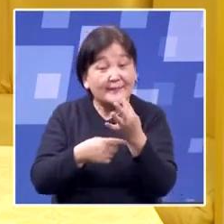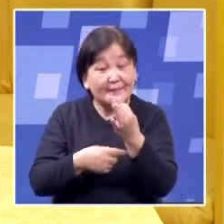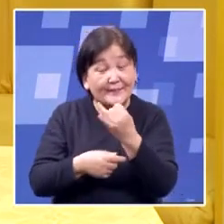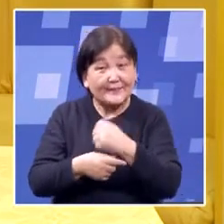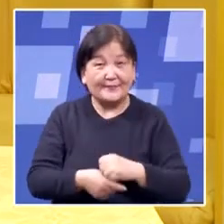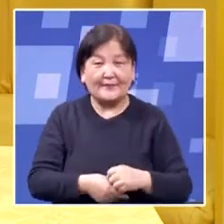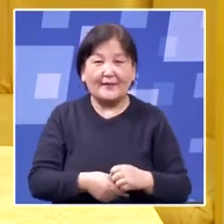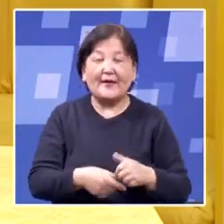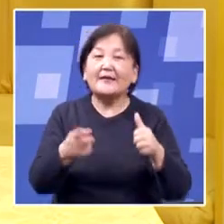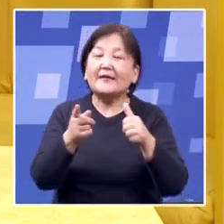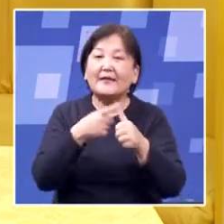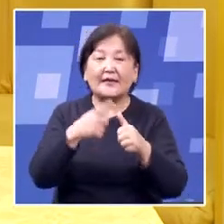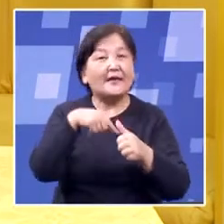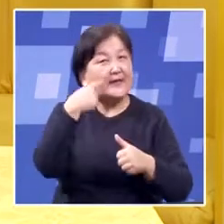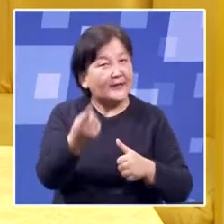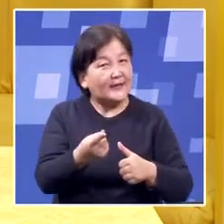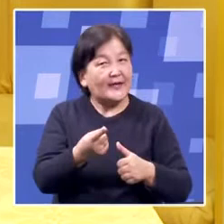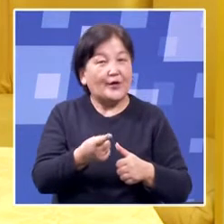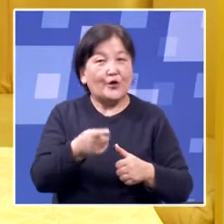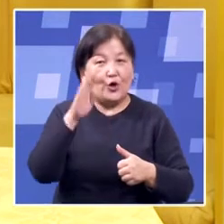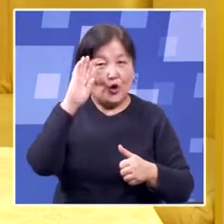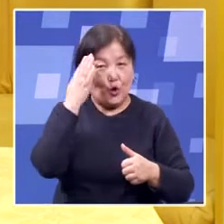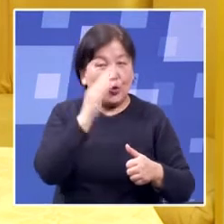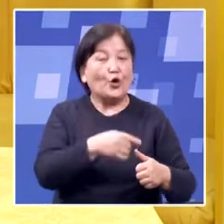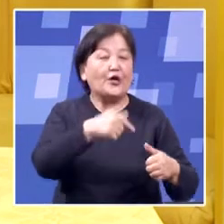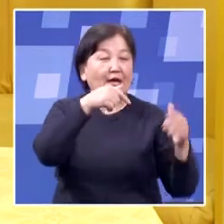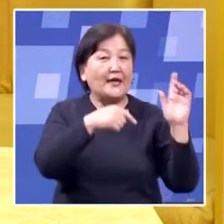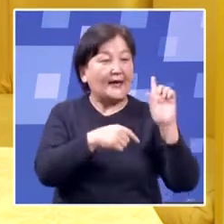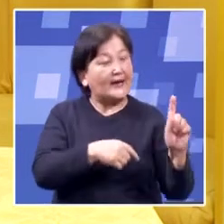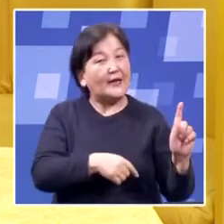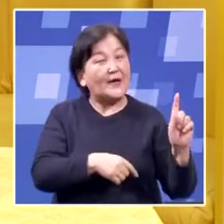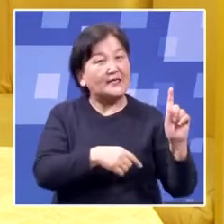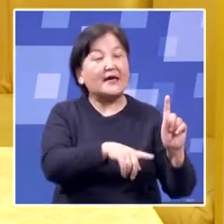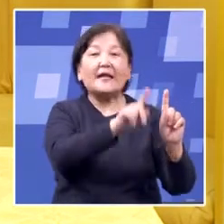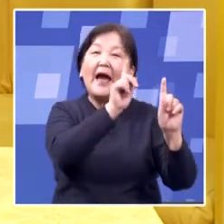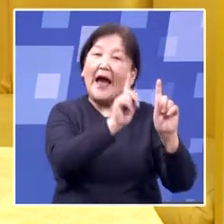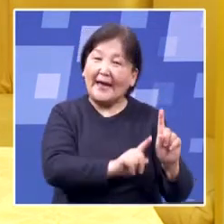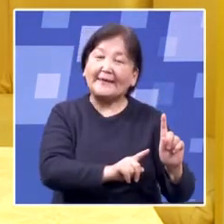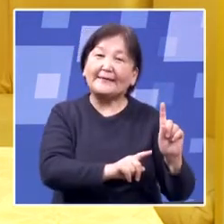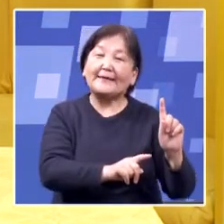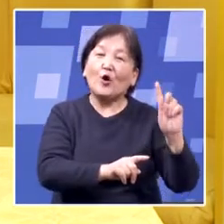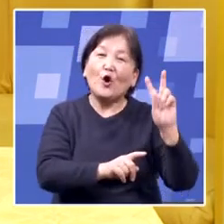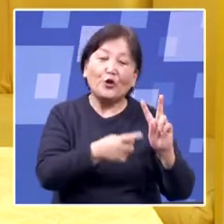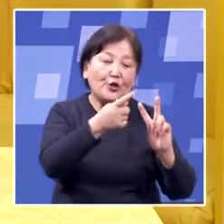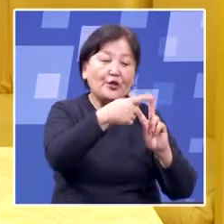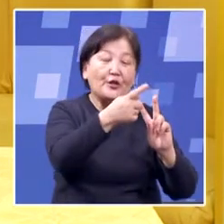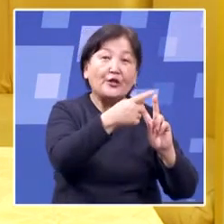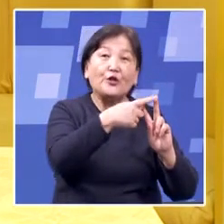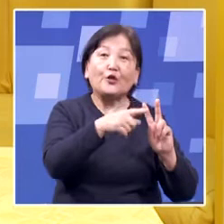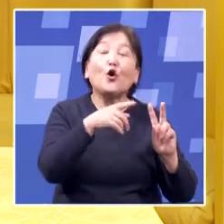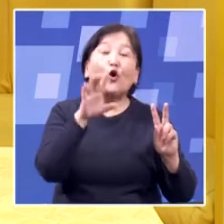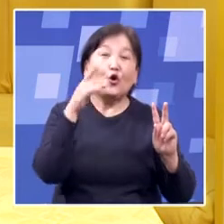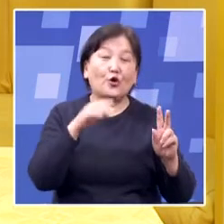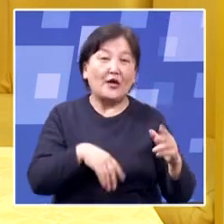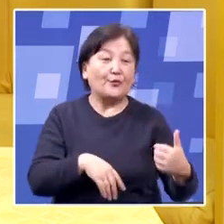тоочж нэрлэе. За, нэрлэхдээ өвгний ард хин зогсож байна вэ?